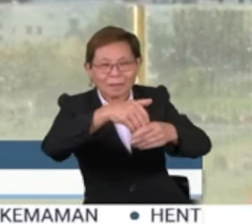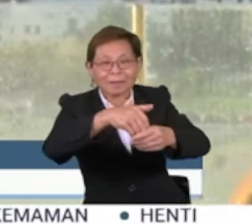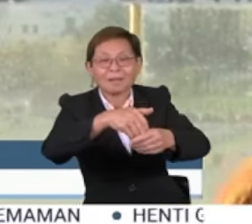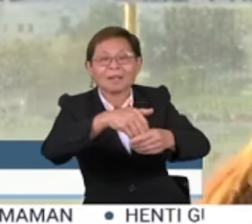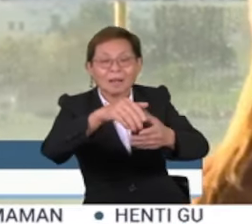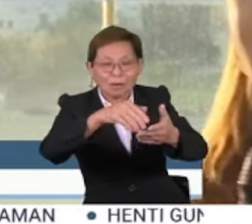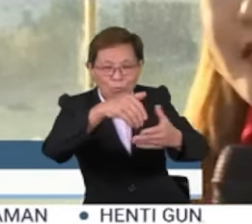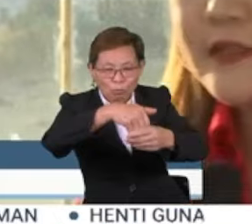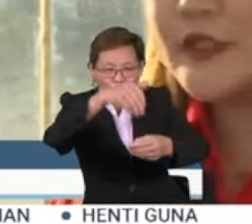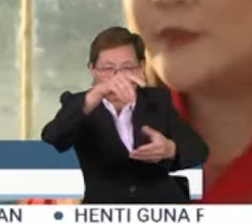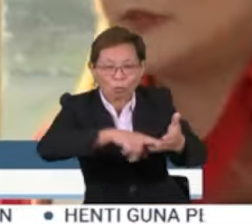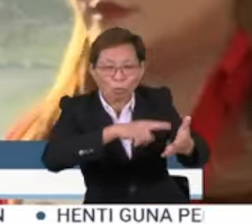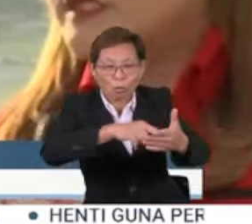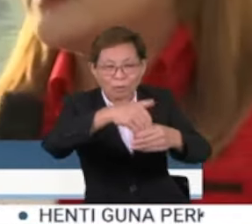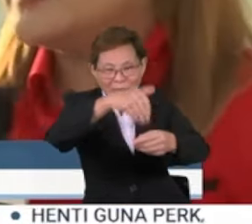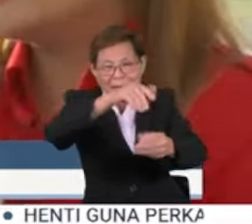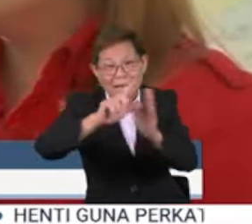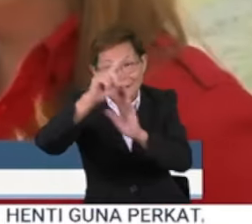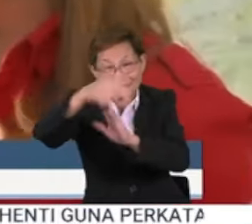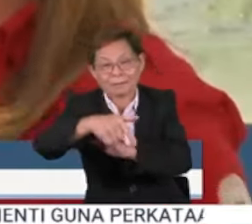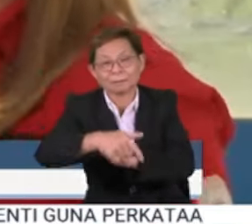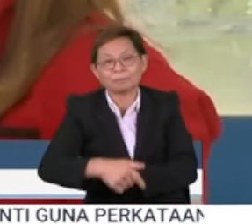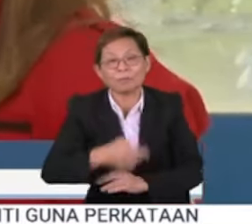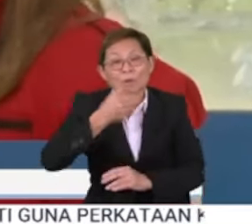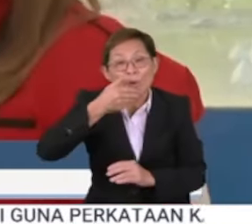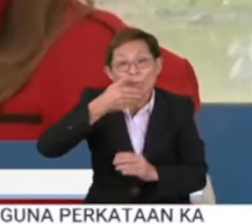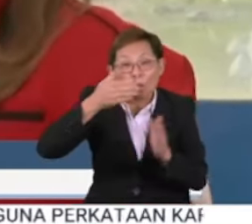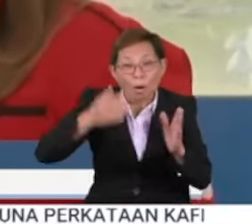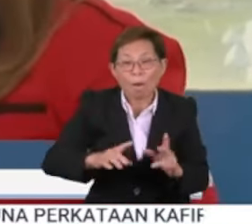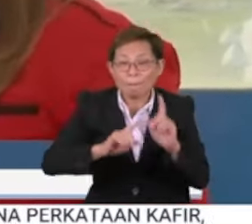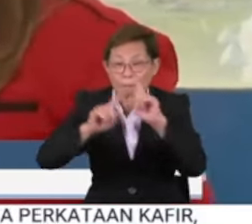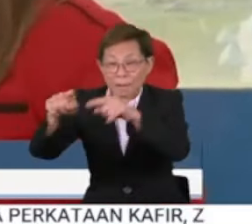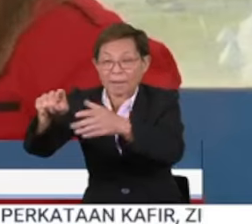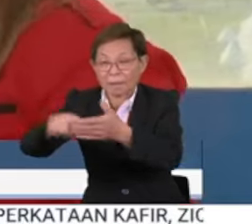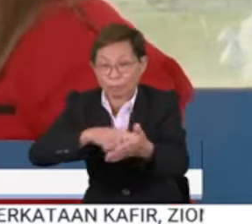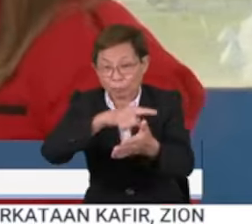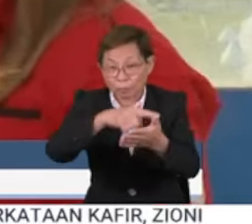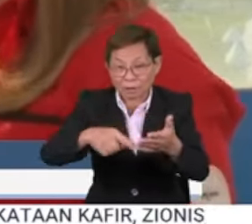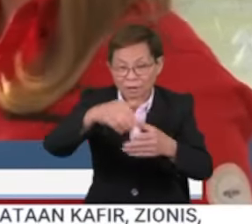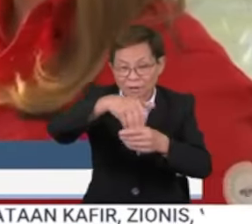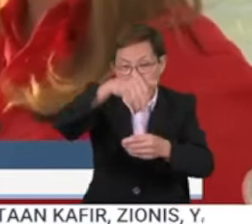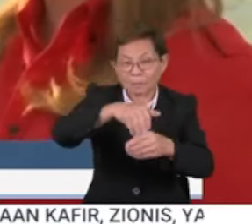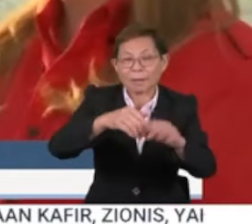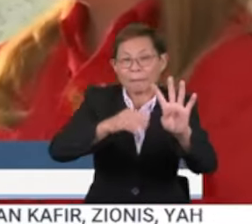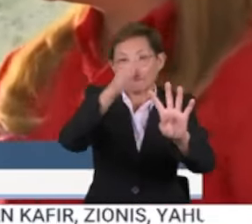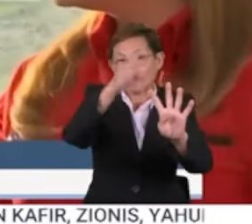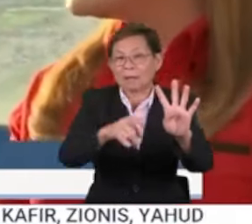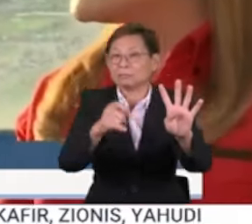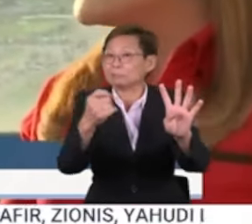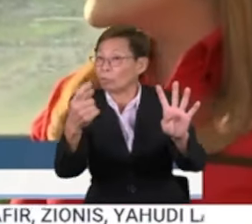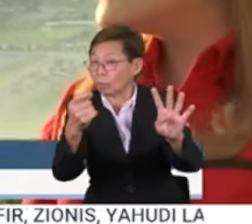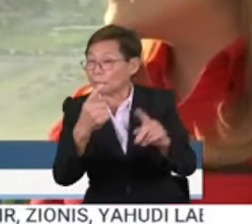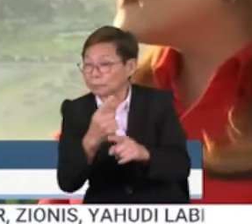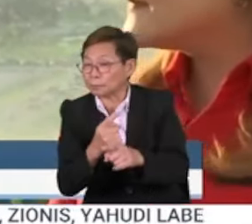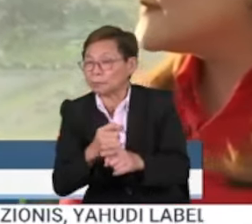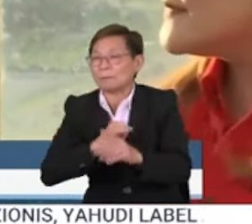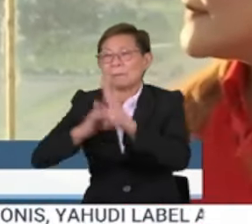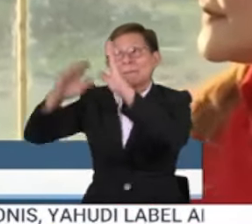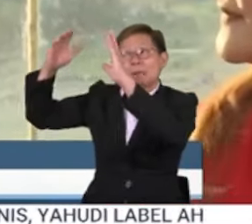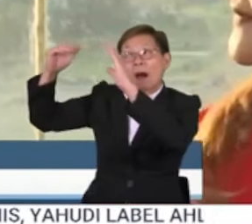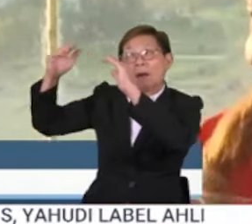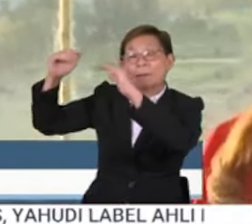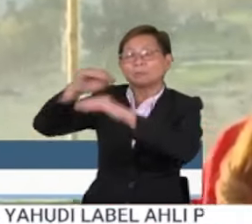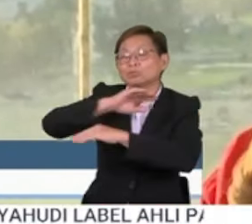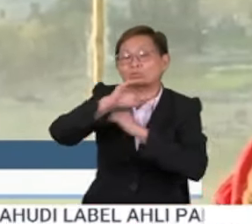Ya. Sedikit nasihat Datuk kepada pengundi muda kita untuk turun mengundi pada 4 November nanti. Saya harap semua